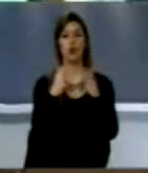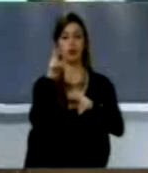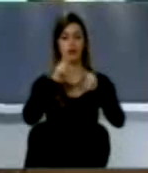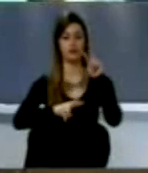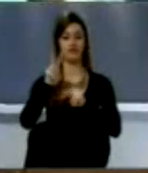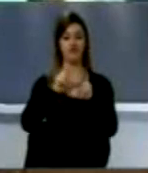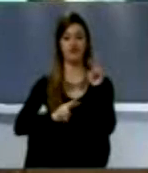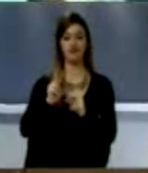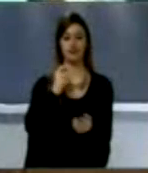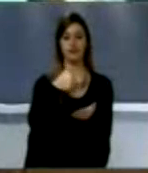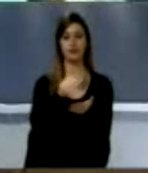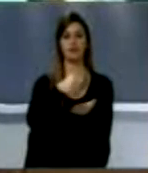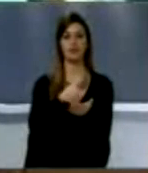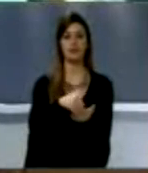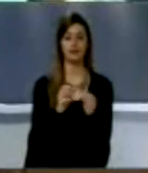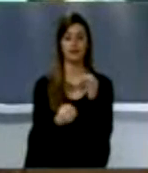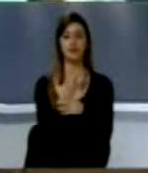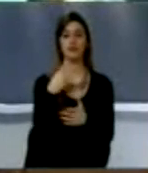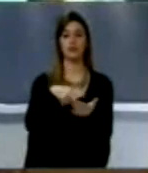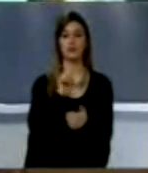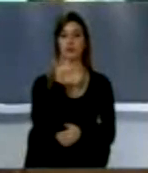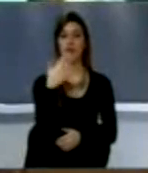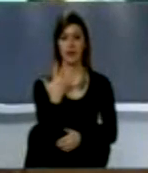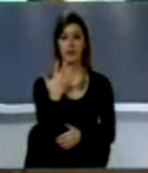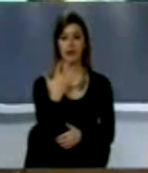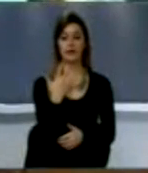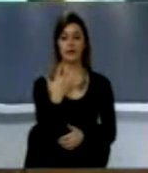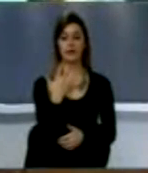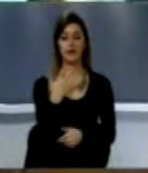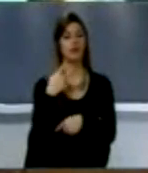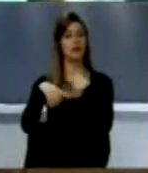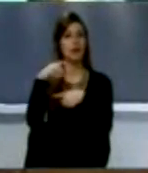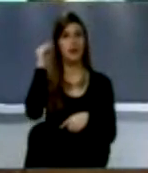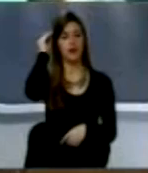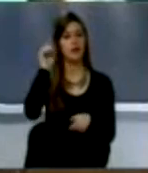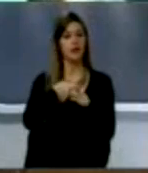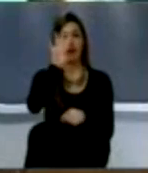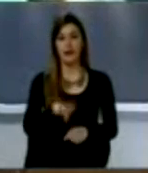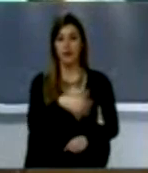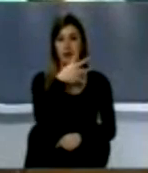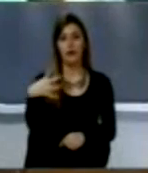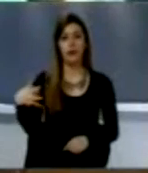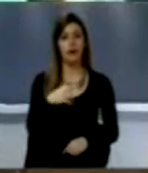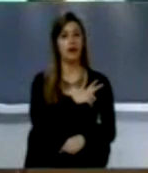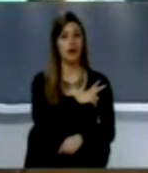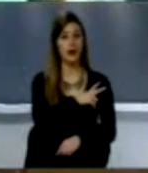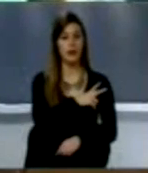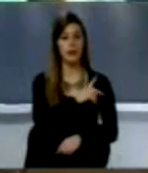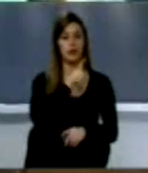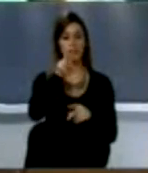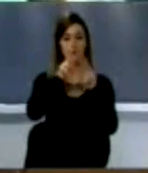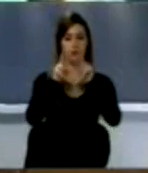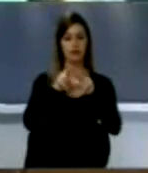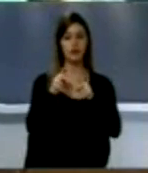si burim të rritjes ekonomike për vitin 2015 dhe do ju rikujtonin se në vetë tabelat e juaja parashikoni si ulje